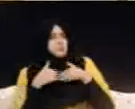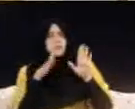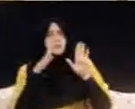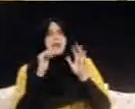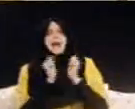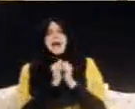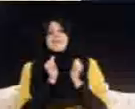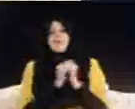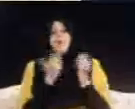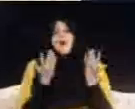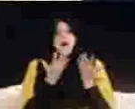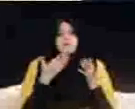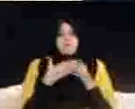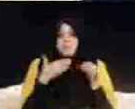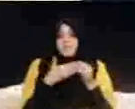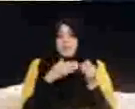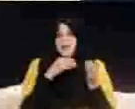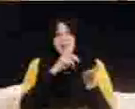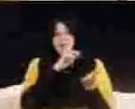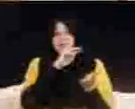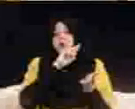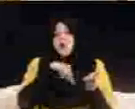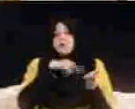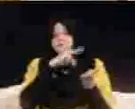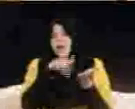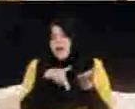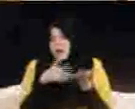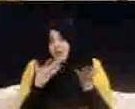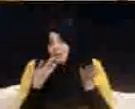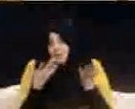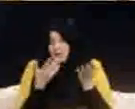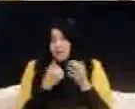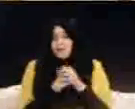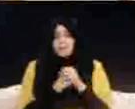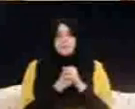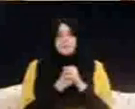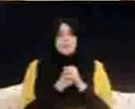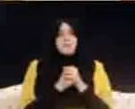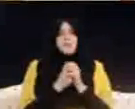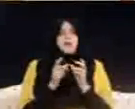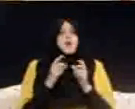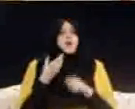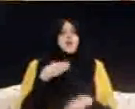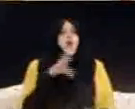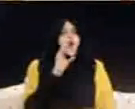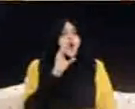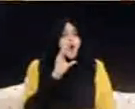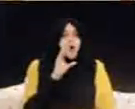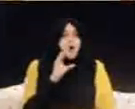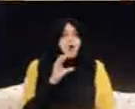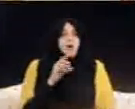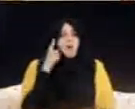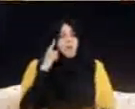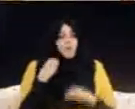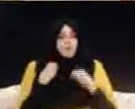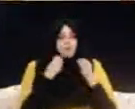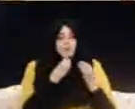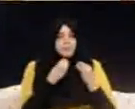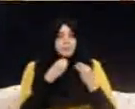طريق عقد من عقود، من العقود، عقود التبرع الناقله